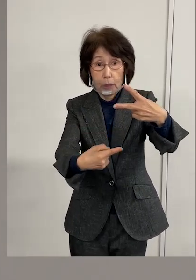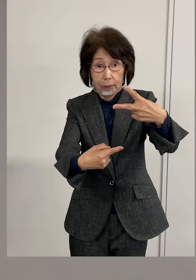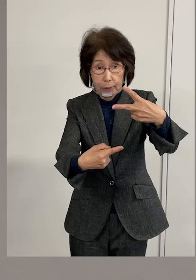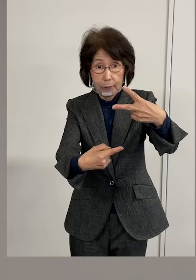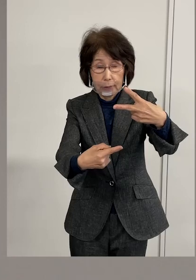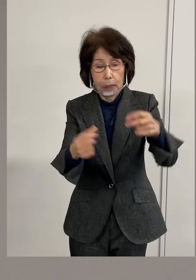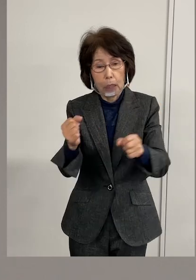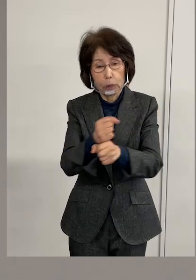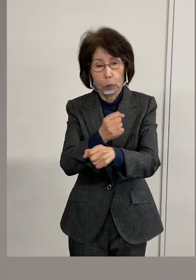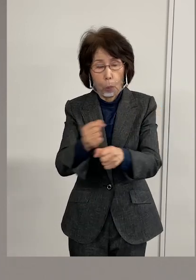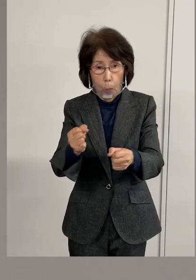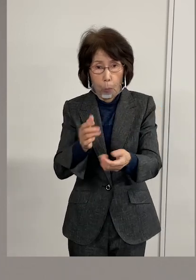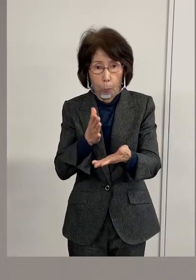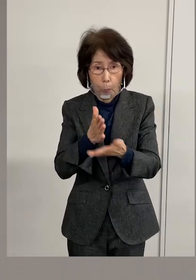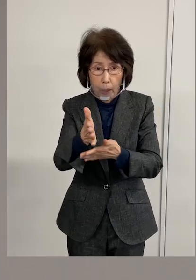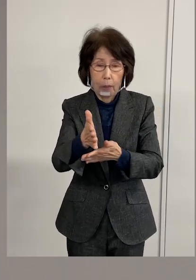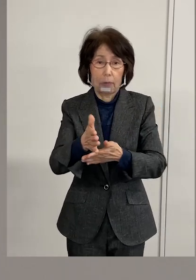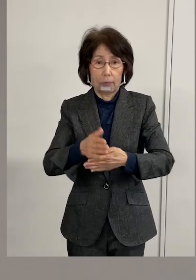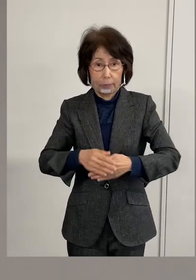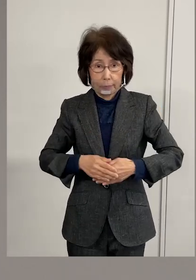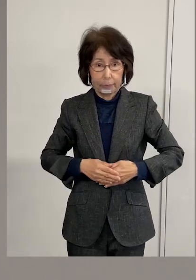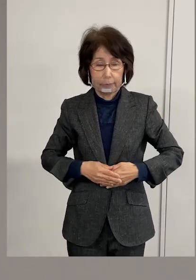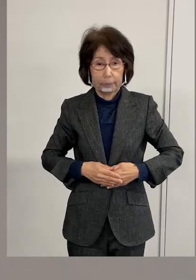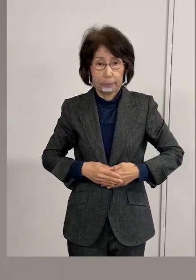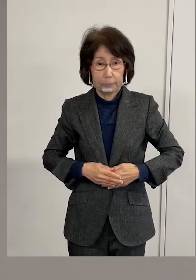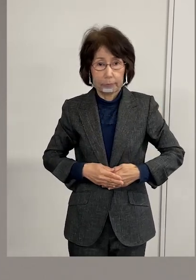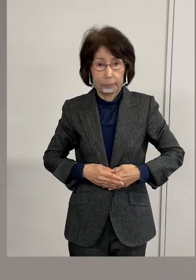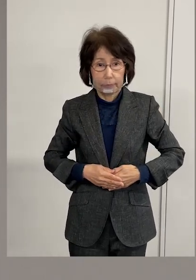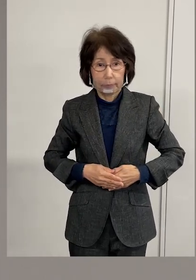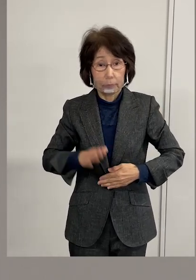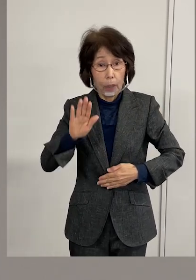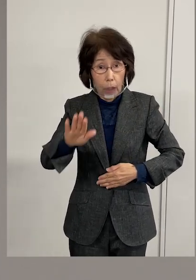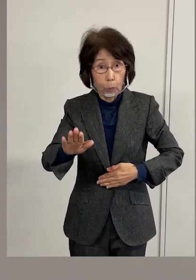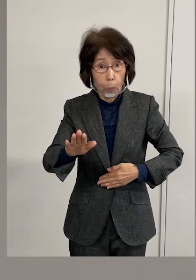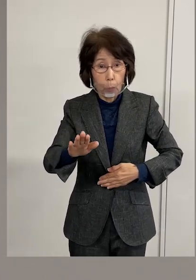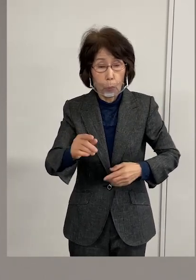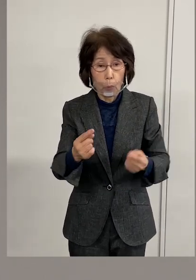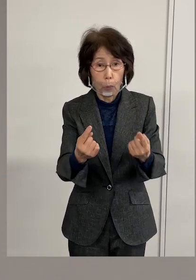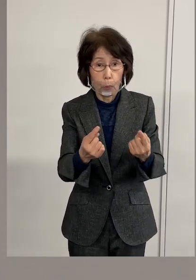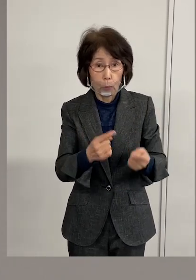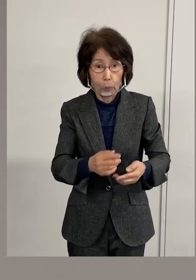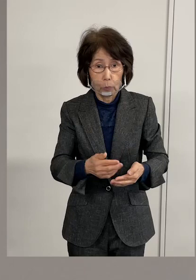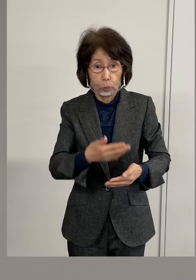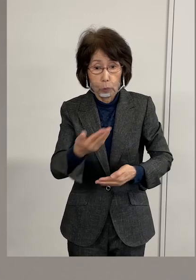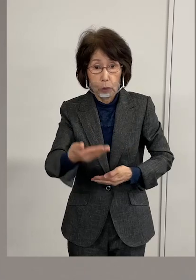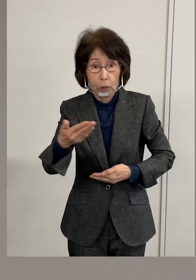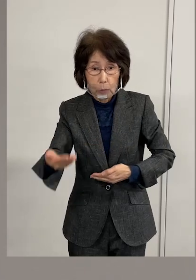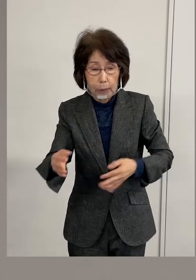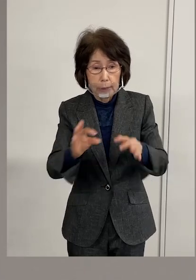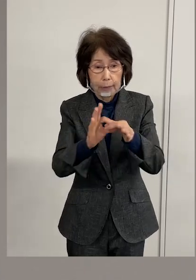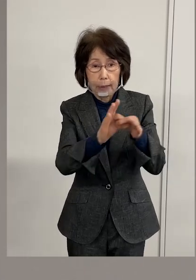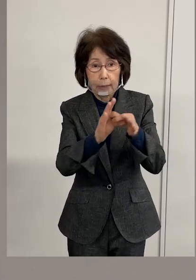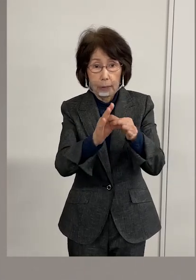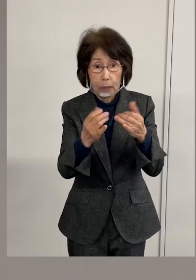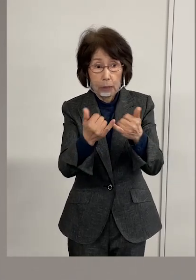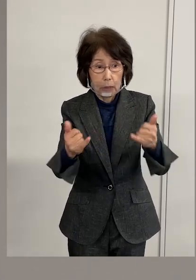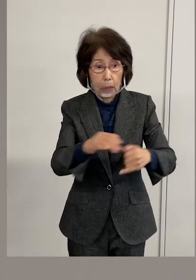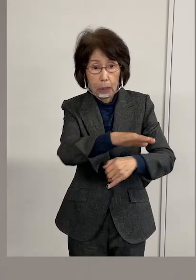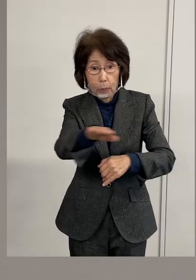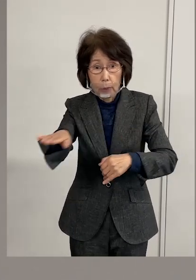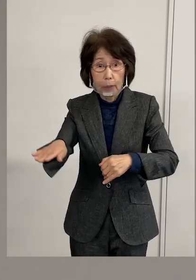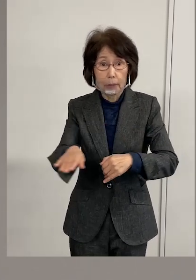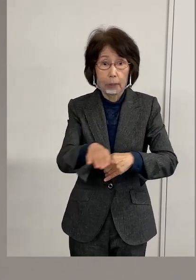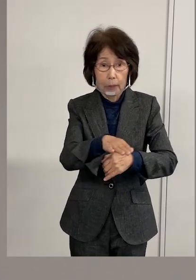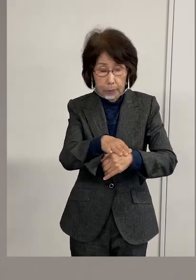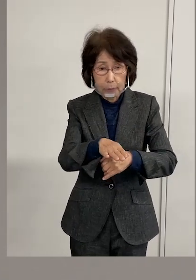事業を開始するということで、順次ですね、まあ、関係の該当者の方に、